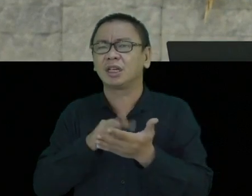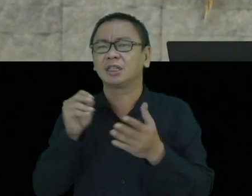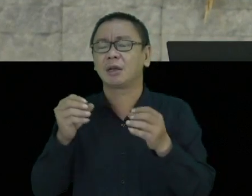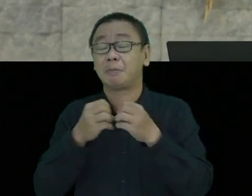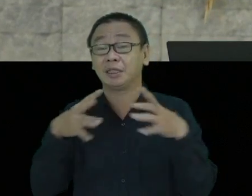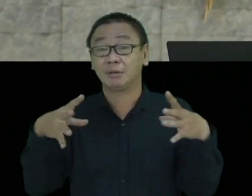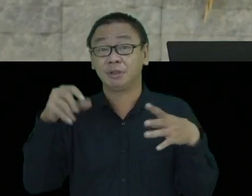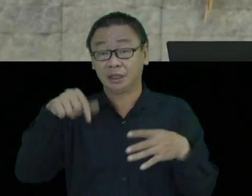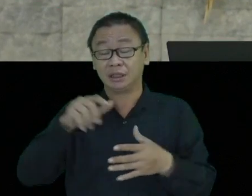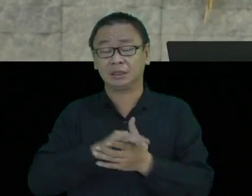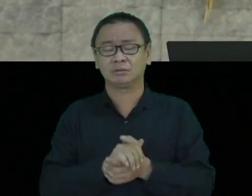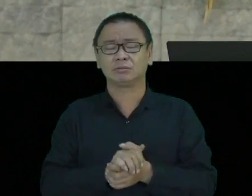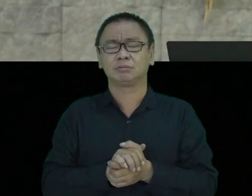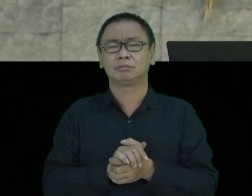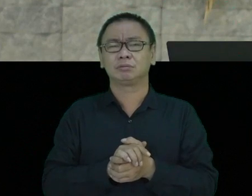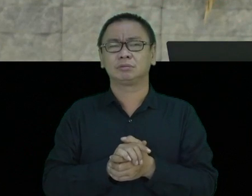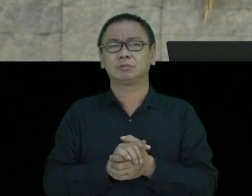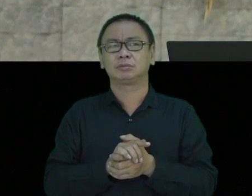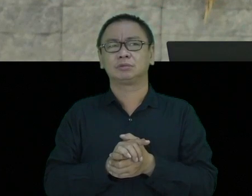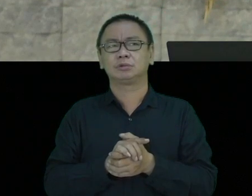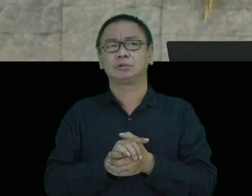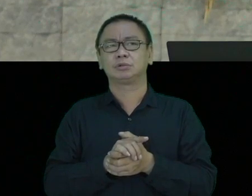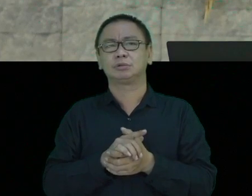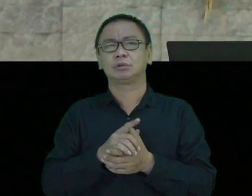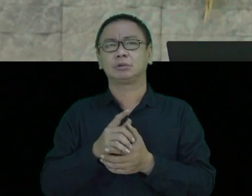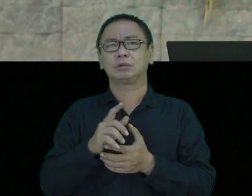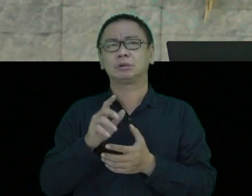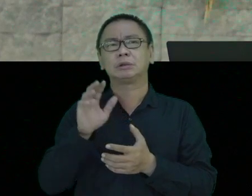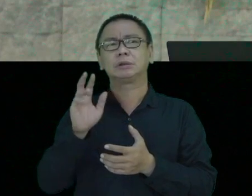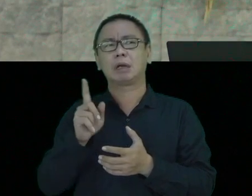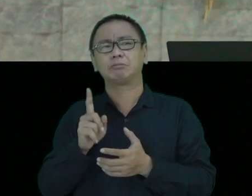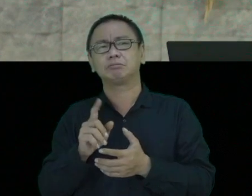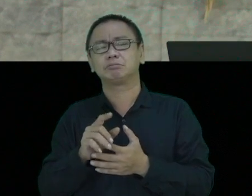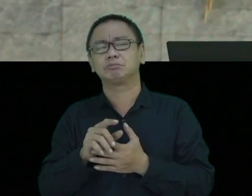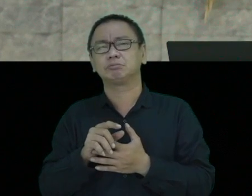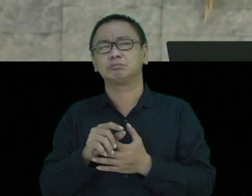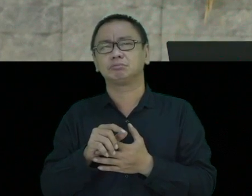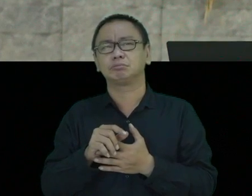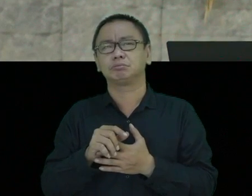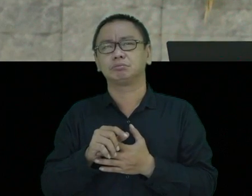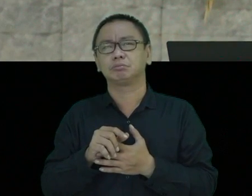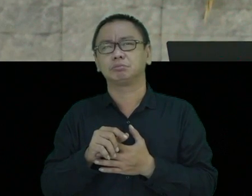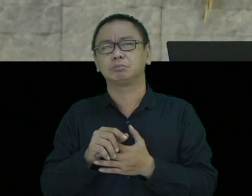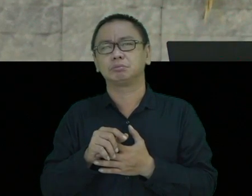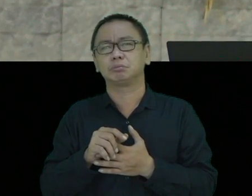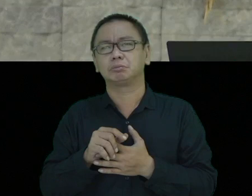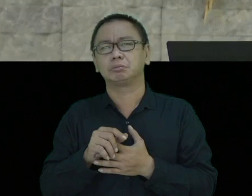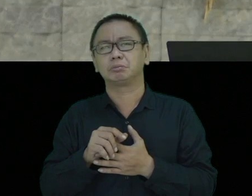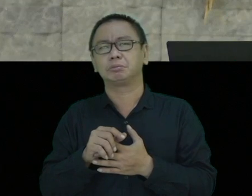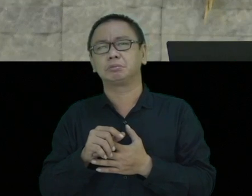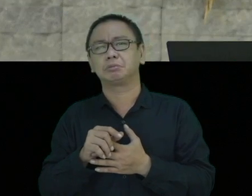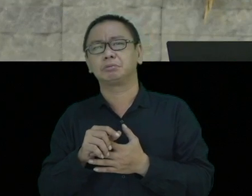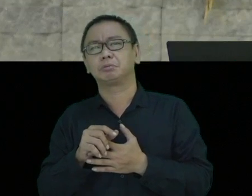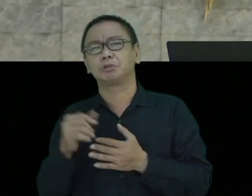ini dan kita sedang bergelut dengan sejumlah persoalan yang ada. Sehingga ketika